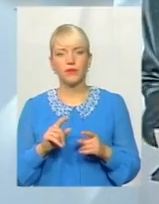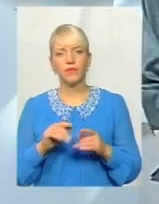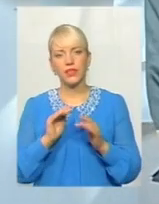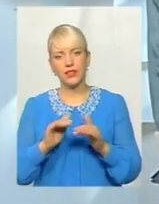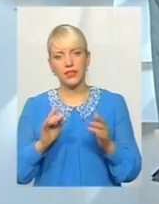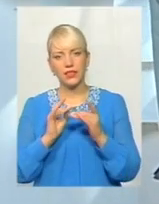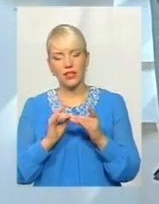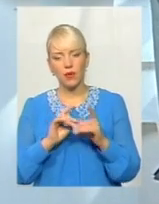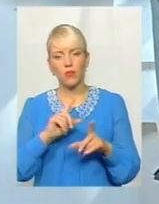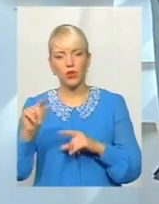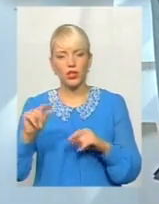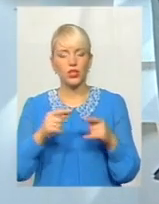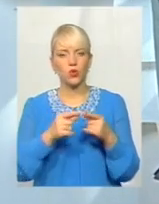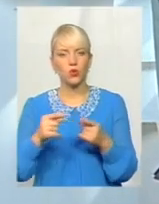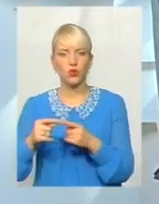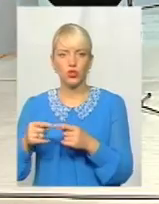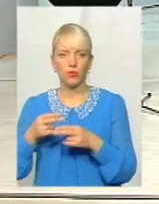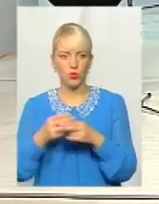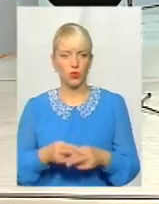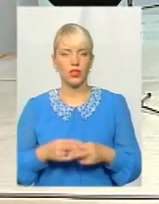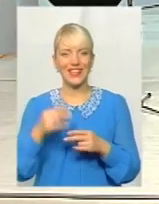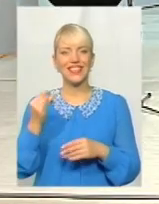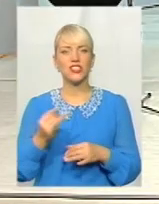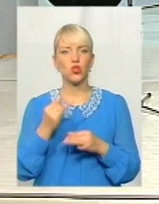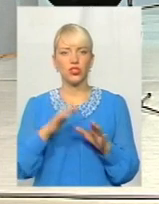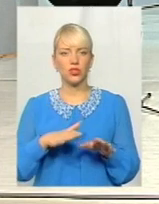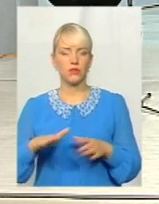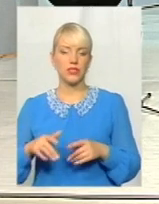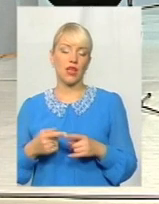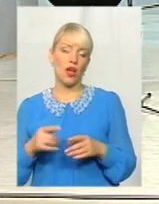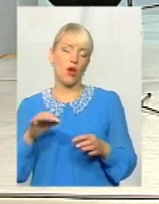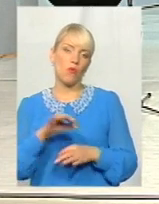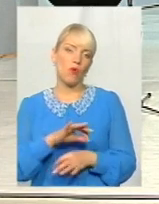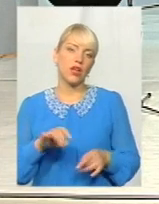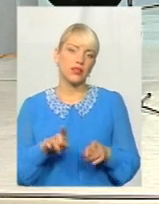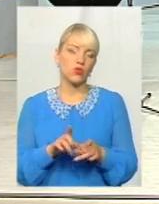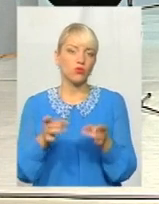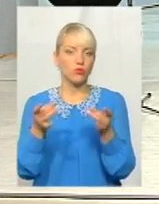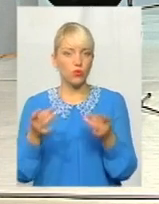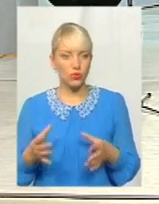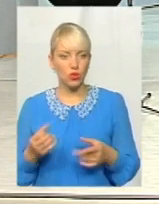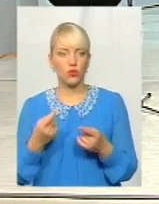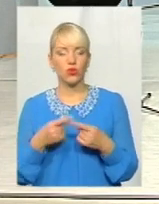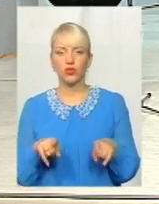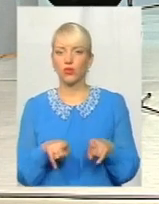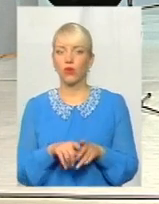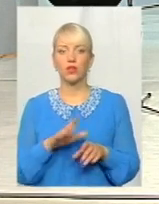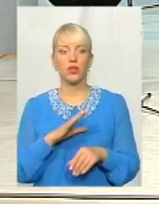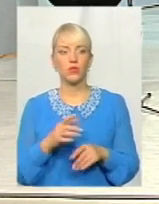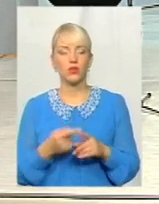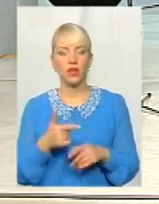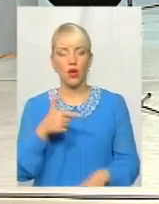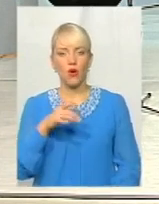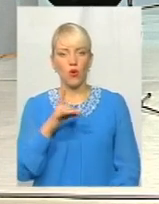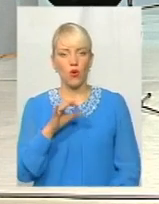Також ще одним проектом це є, здавалось би, дуже простий проект, але ну іншого такого не було. Це з